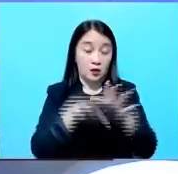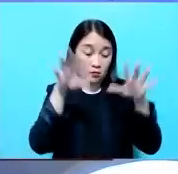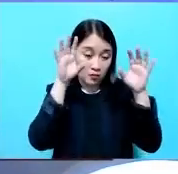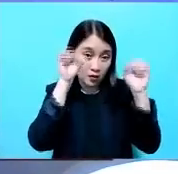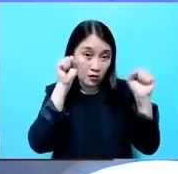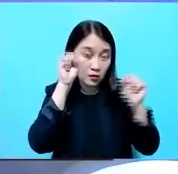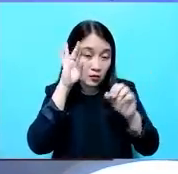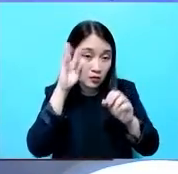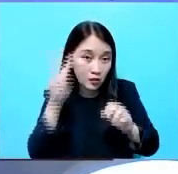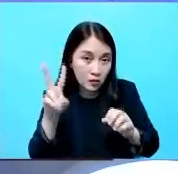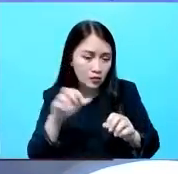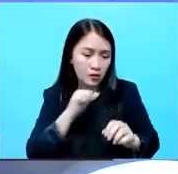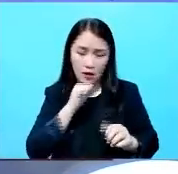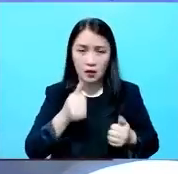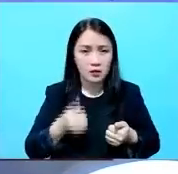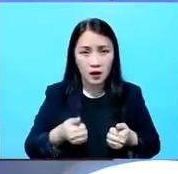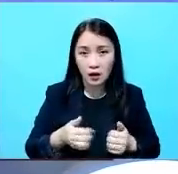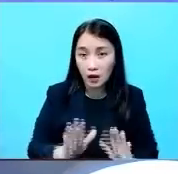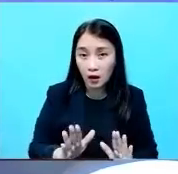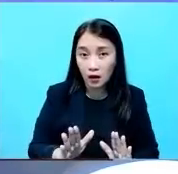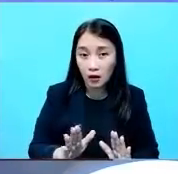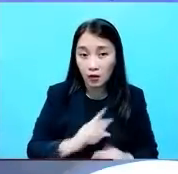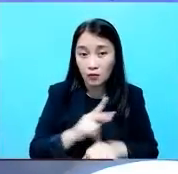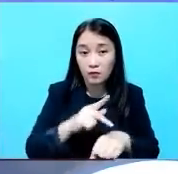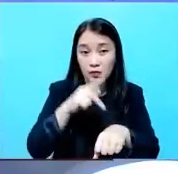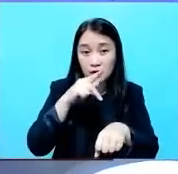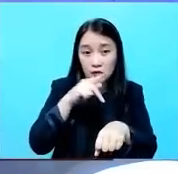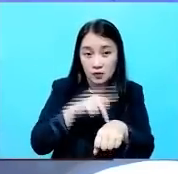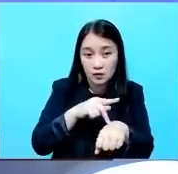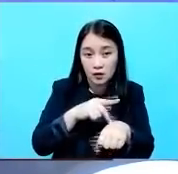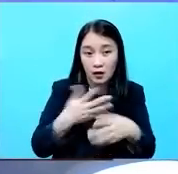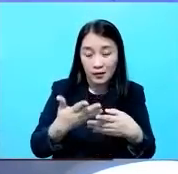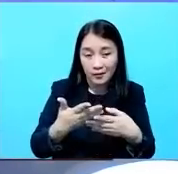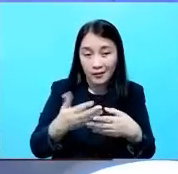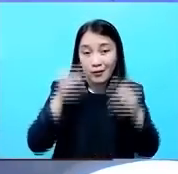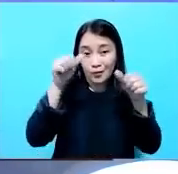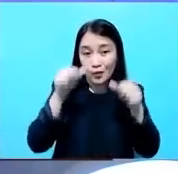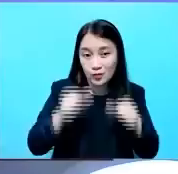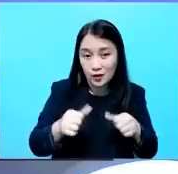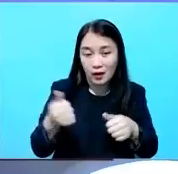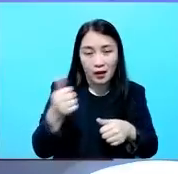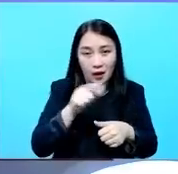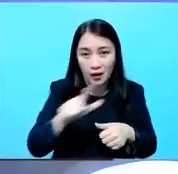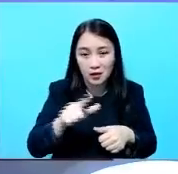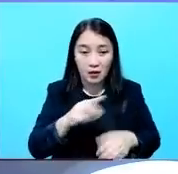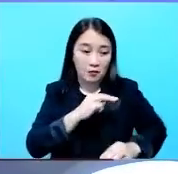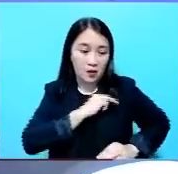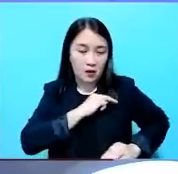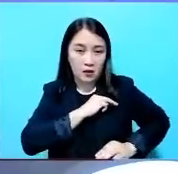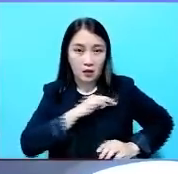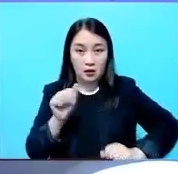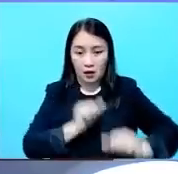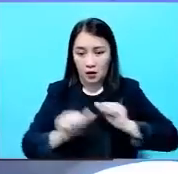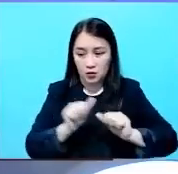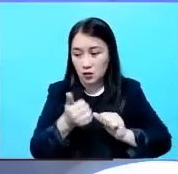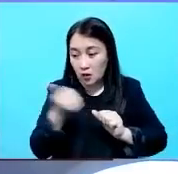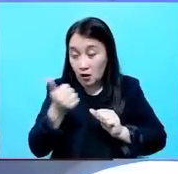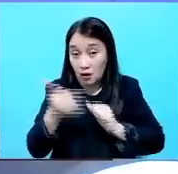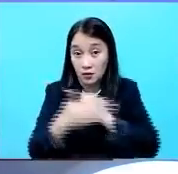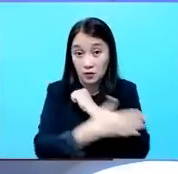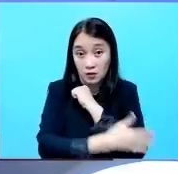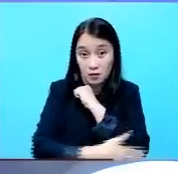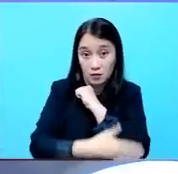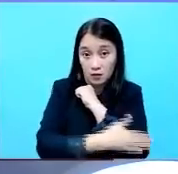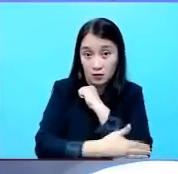papayagan ng Pilipinas na maging staging area ng anumang military action ng ibang bansa. Sinabi po yan ni Marcos sa konteksto ng